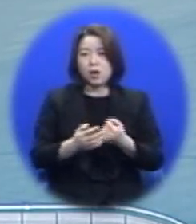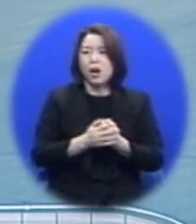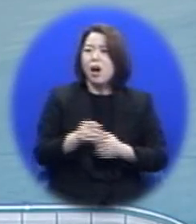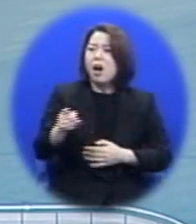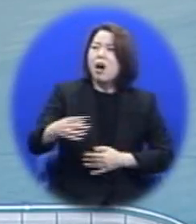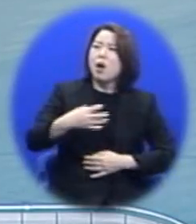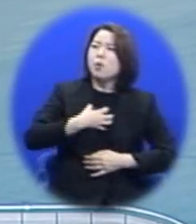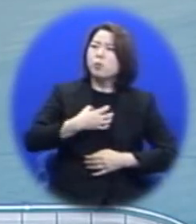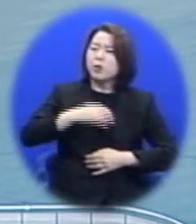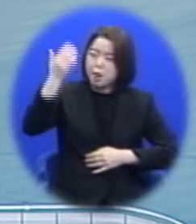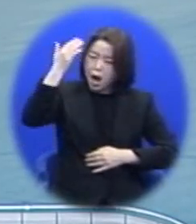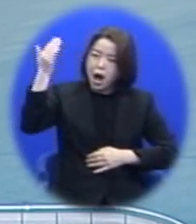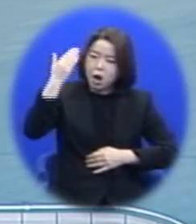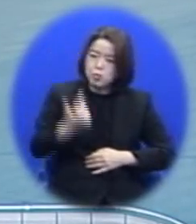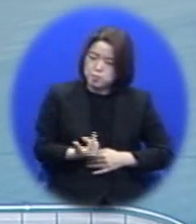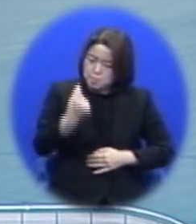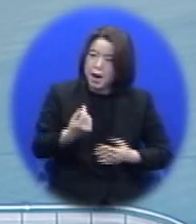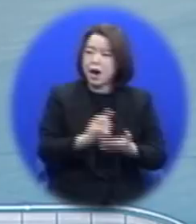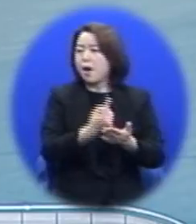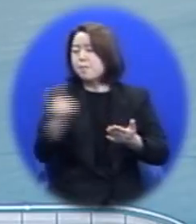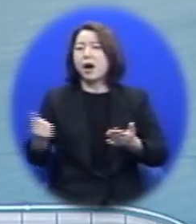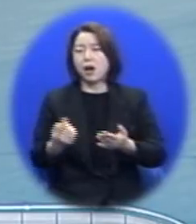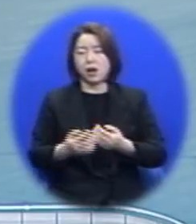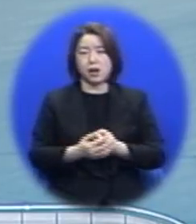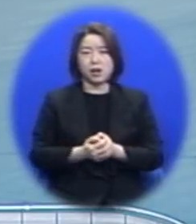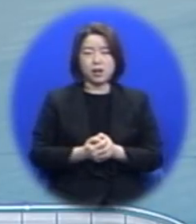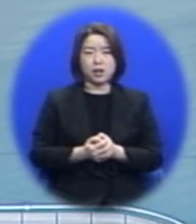위험한 한국에서 빨리 빠져나오세요.